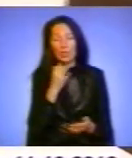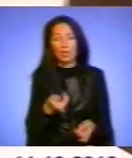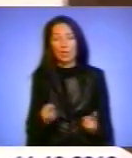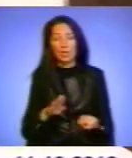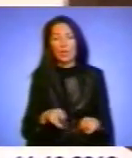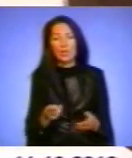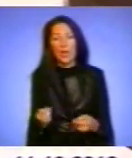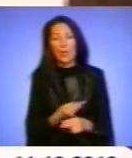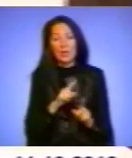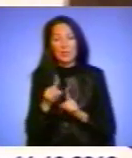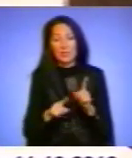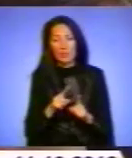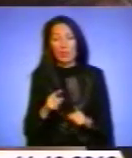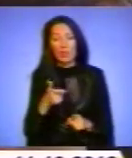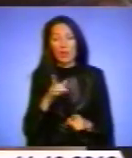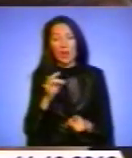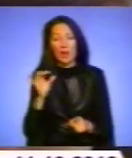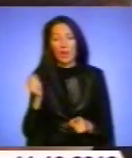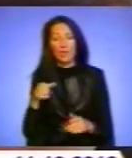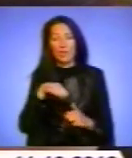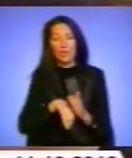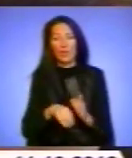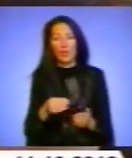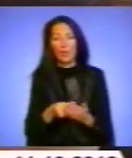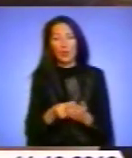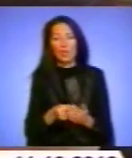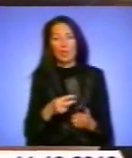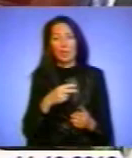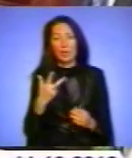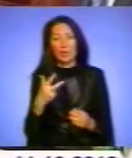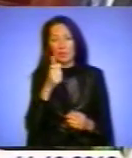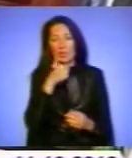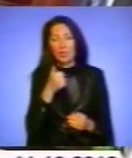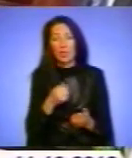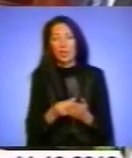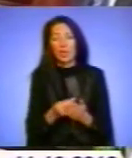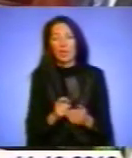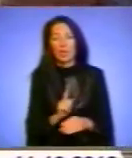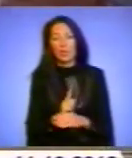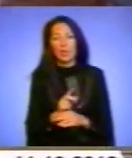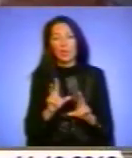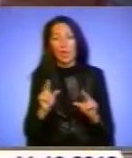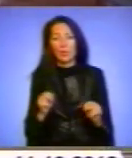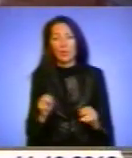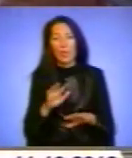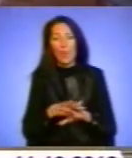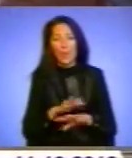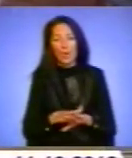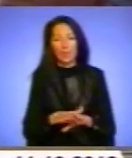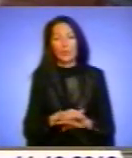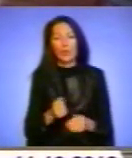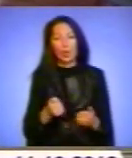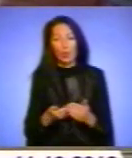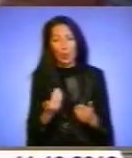уряду. Міцна гривня закладена в бюджеті на 2013 рік. Її стабільність гарантують валютні резерви Нацбанку. І до, і після